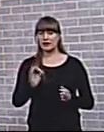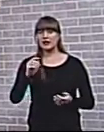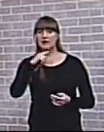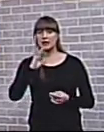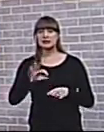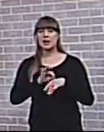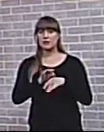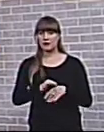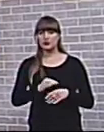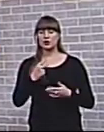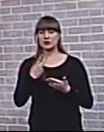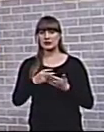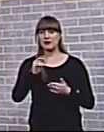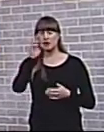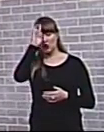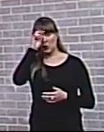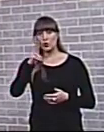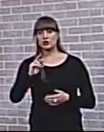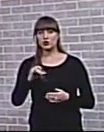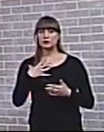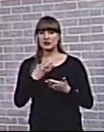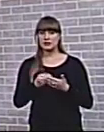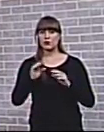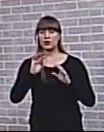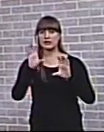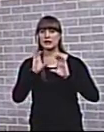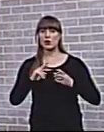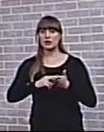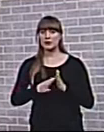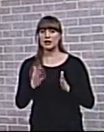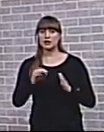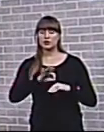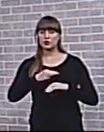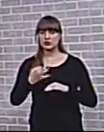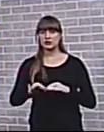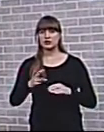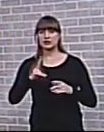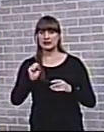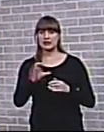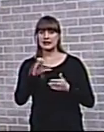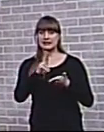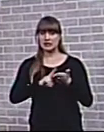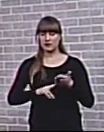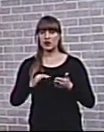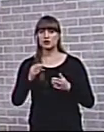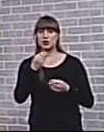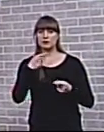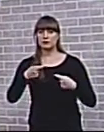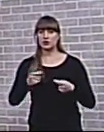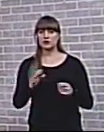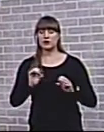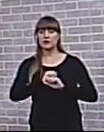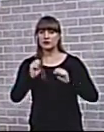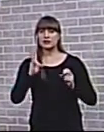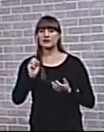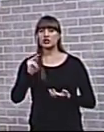планирует представить Госдуме свой законопроект, ужесточающий ответственность за фальсификацию пищевой продукции. Взрыв на